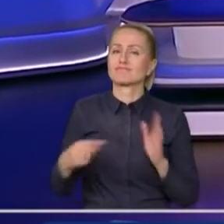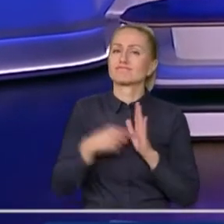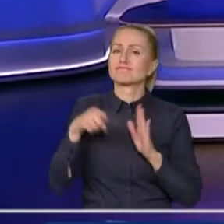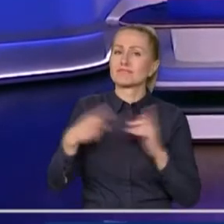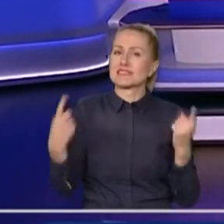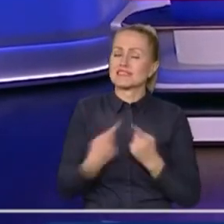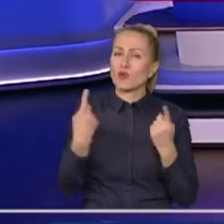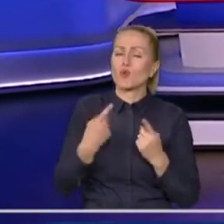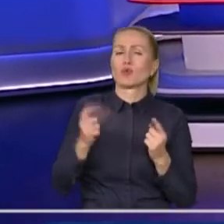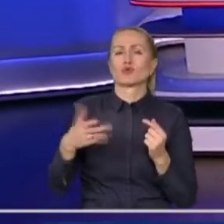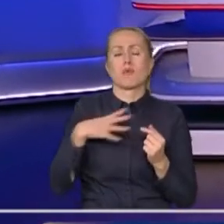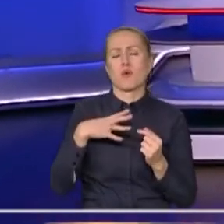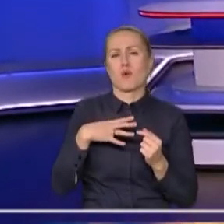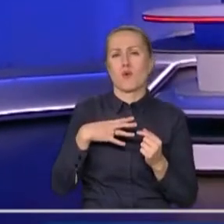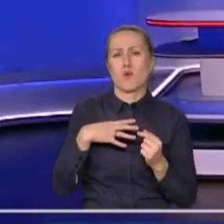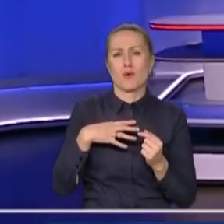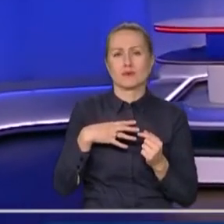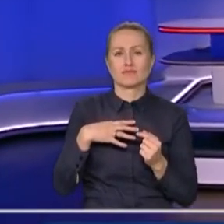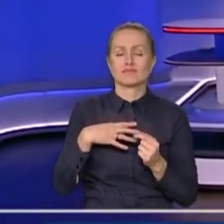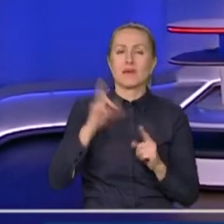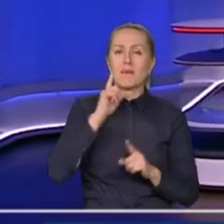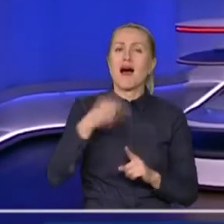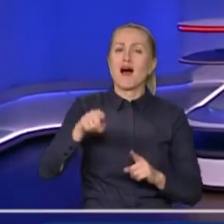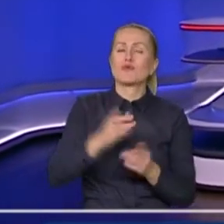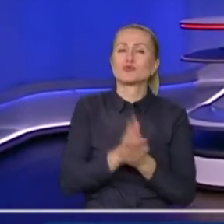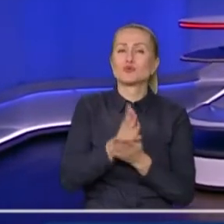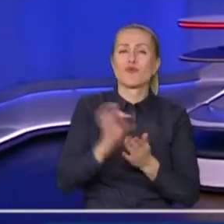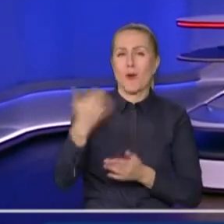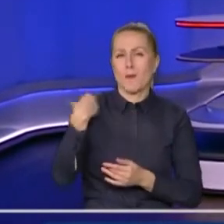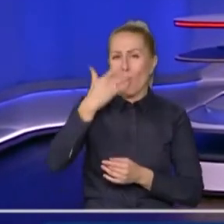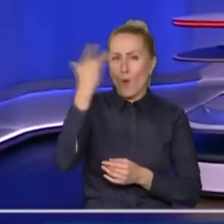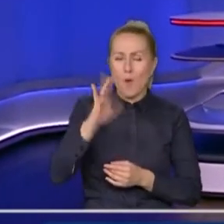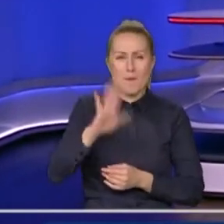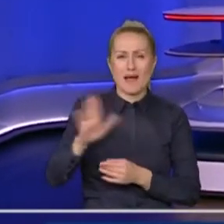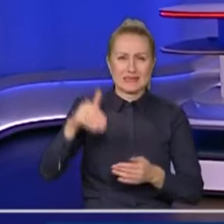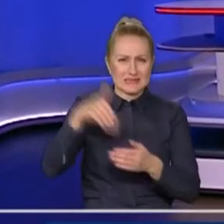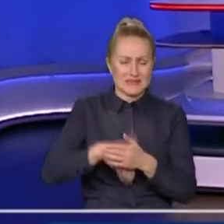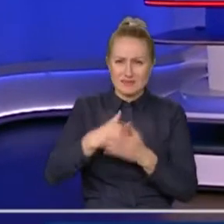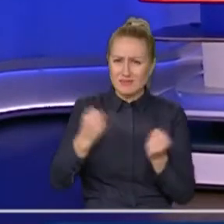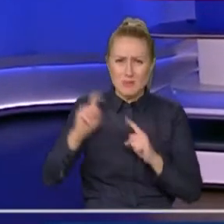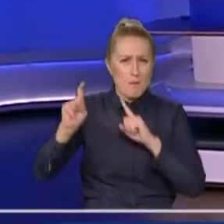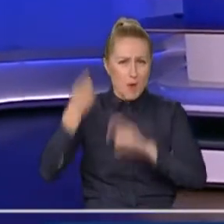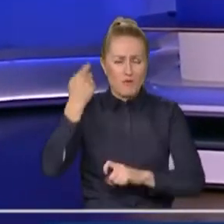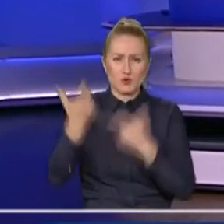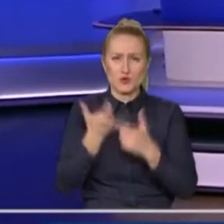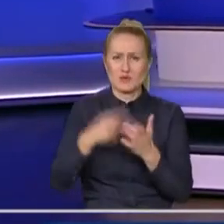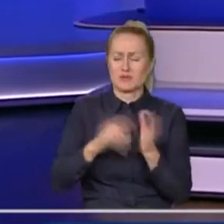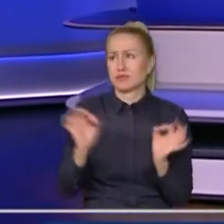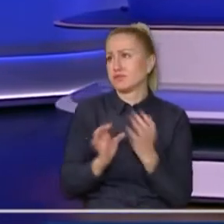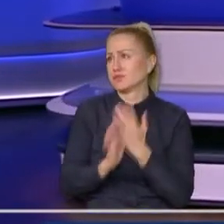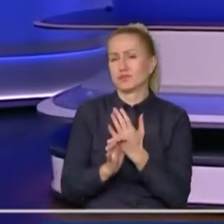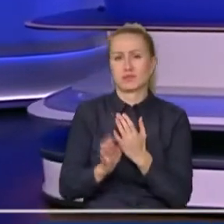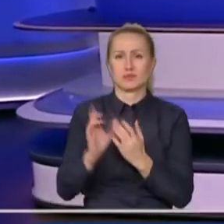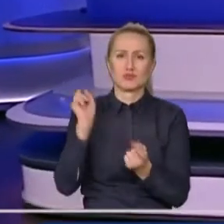sytuacje, kiedy rzeczywiście tak, służby białoruskie zachowują się w sposób prowokacyjny, w sposób brutalny